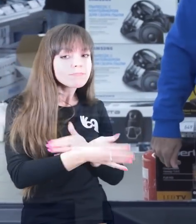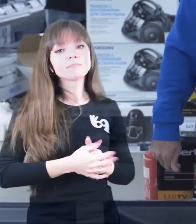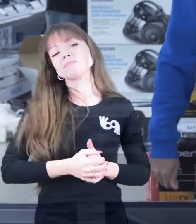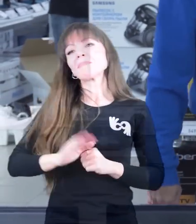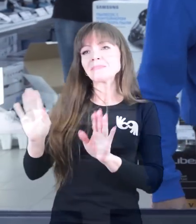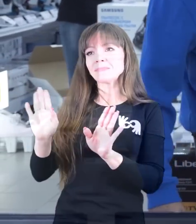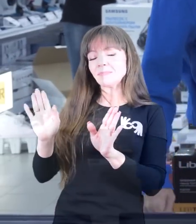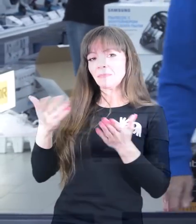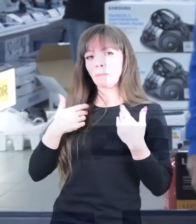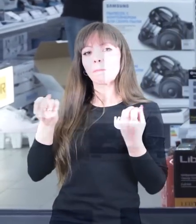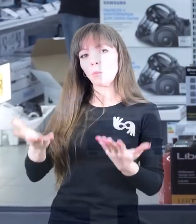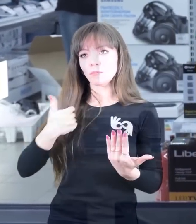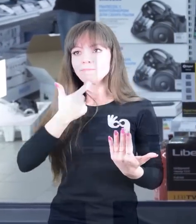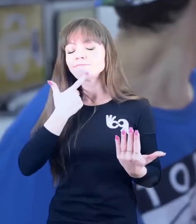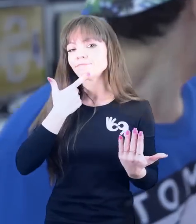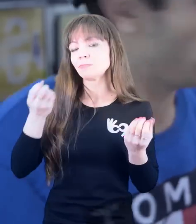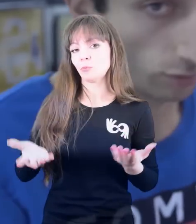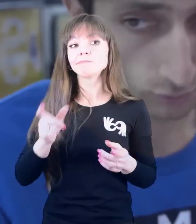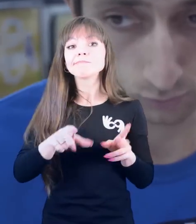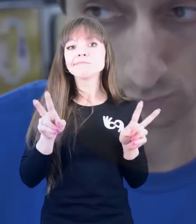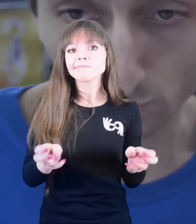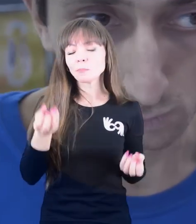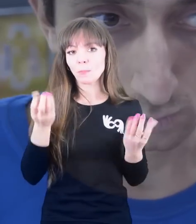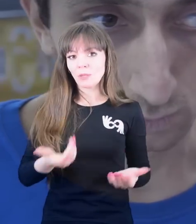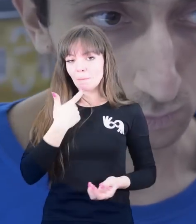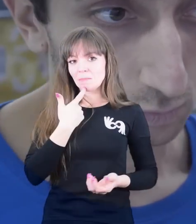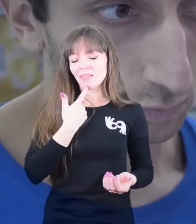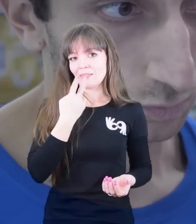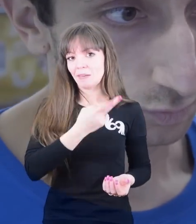вам что-нибудь подсказать? Да